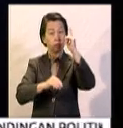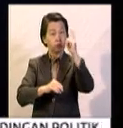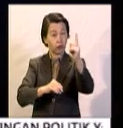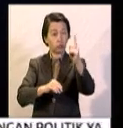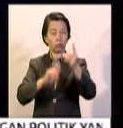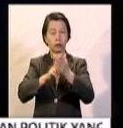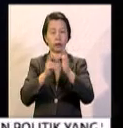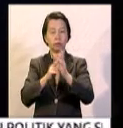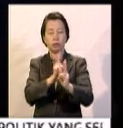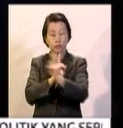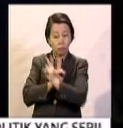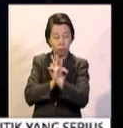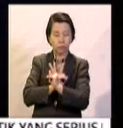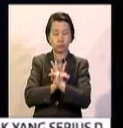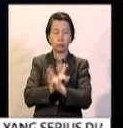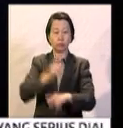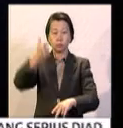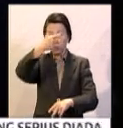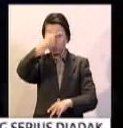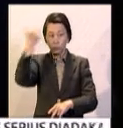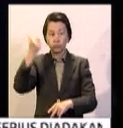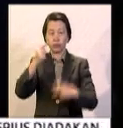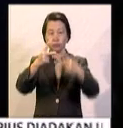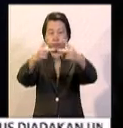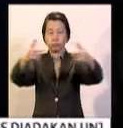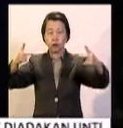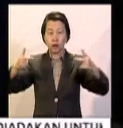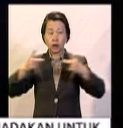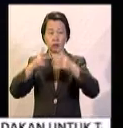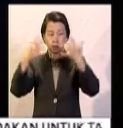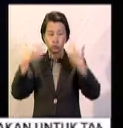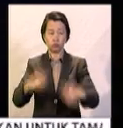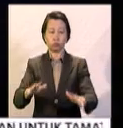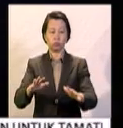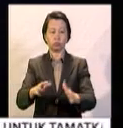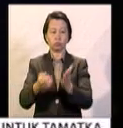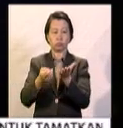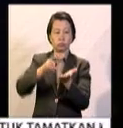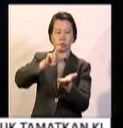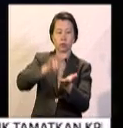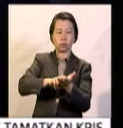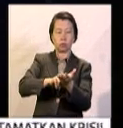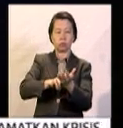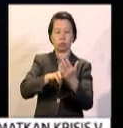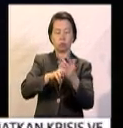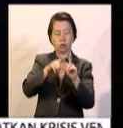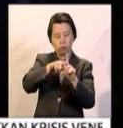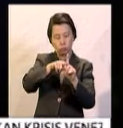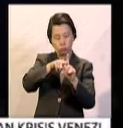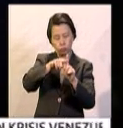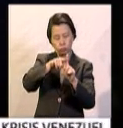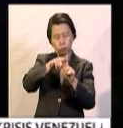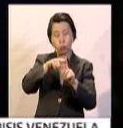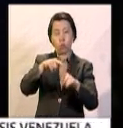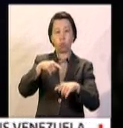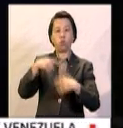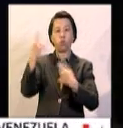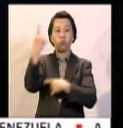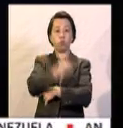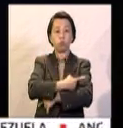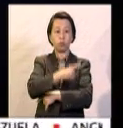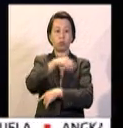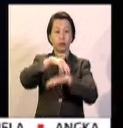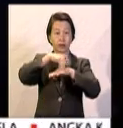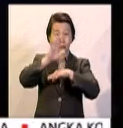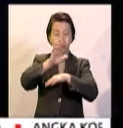yakni berjaga-jaga. Ini berikutan kawasan-kawasan ini telah pun merekodkan bacaan suhu maksima harian melebihi